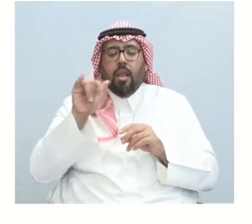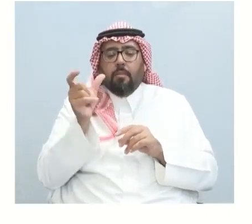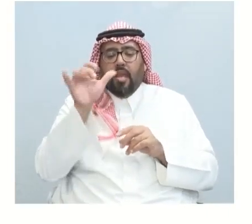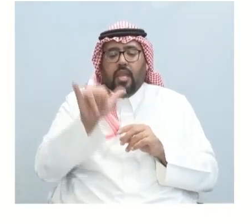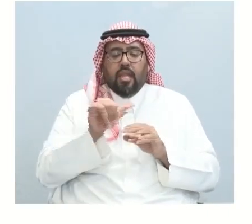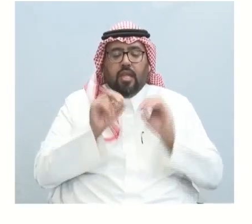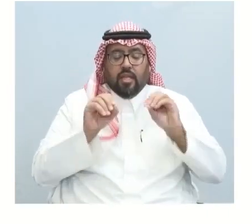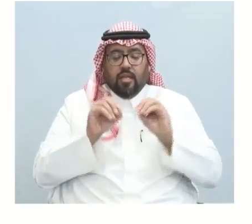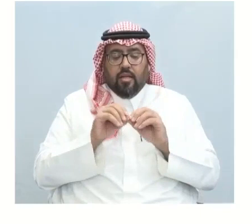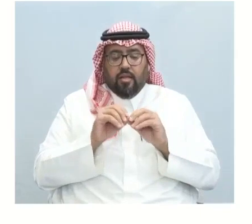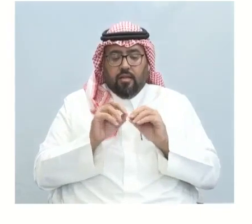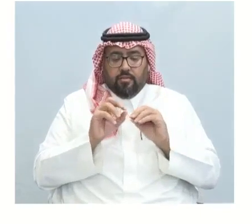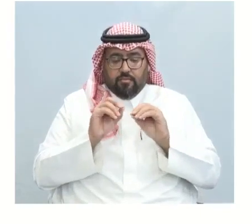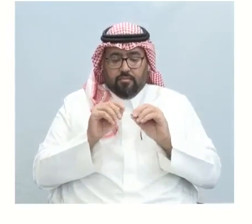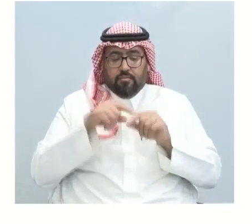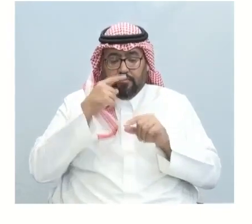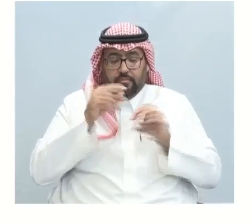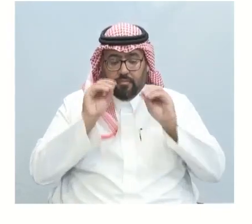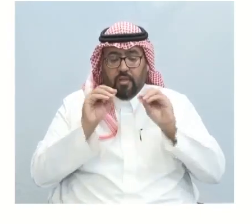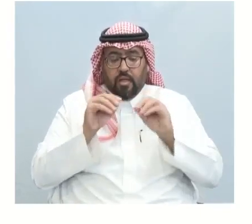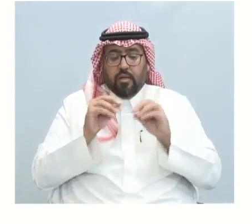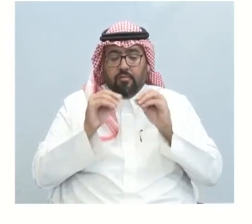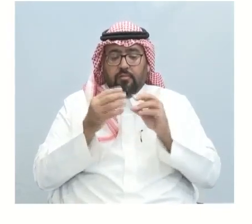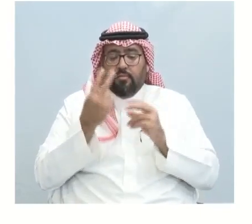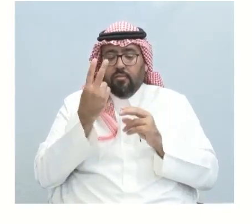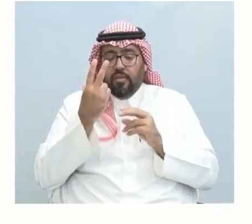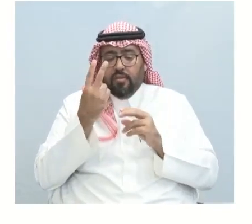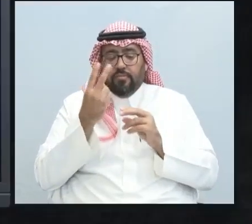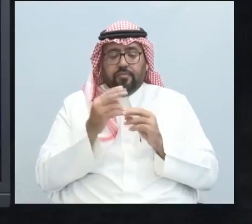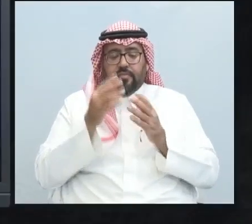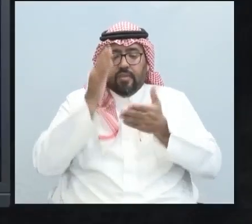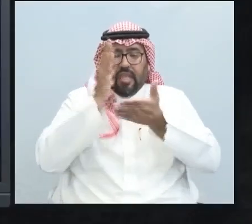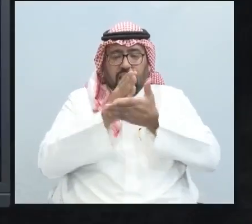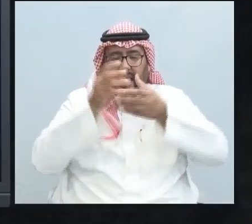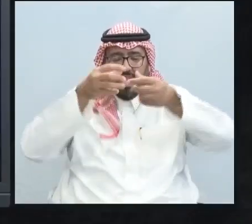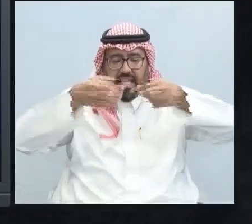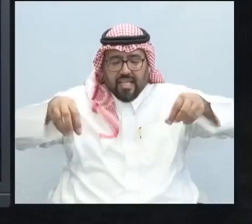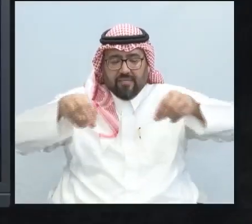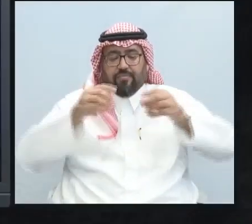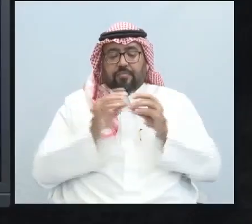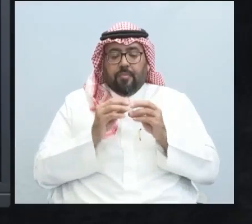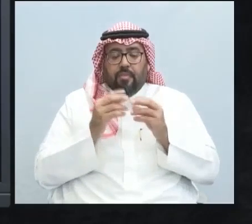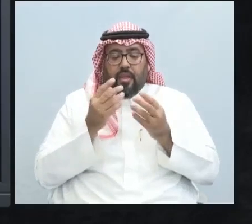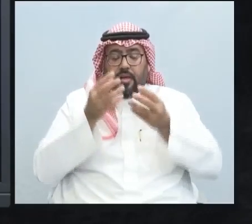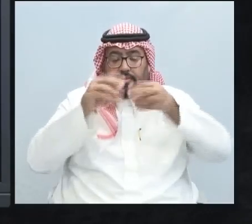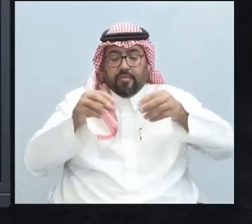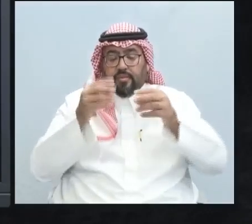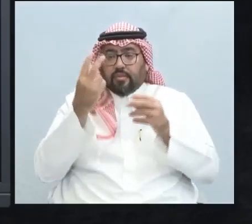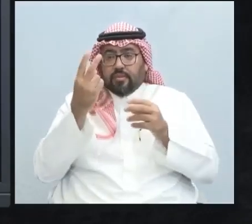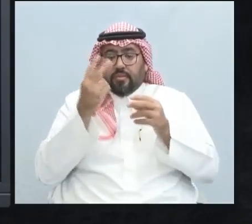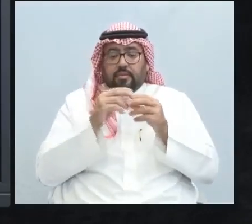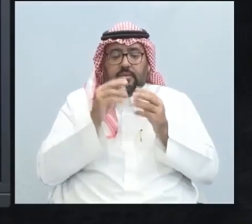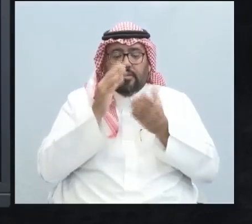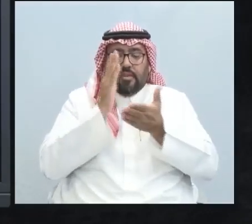الحيوانات المنويه الاوليه فذكرنا هذه الخليه تكون ثنائيه الكروموسوم تنقسم ثم تعطي او تنقسم انقسام